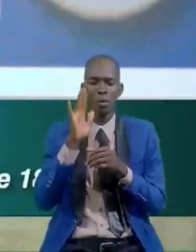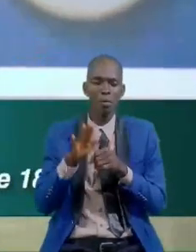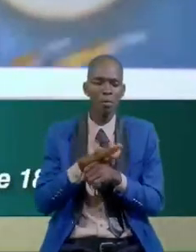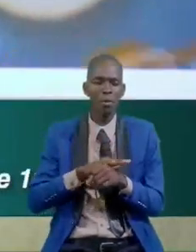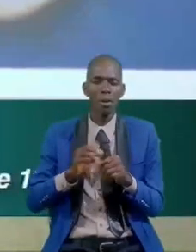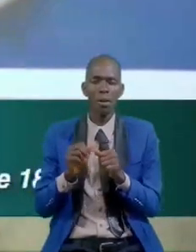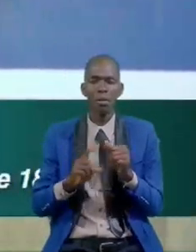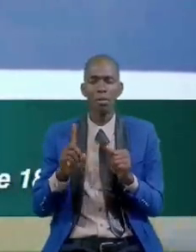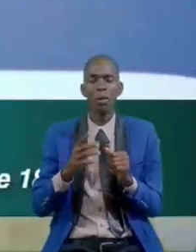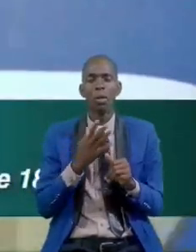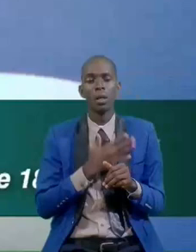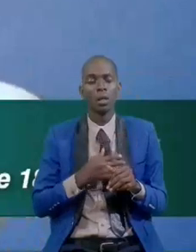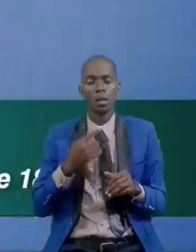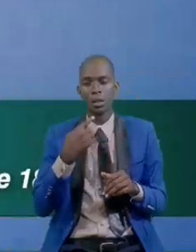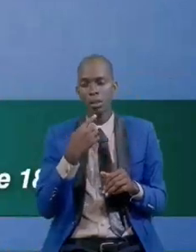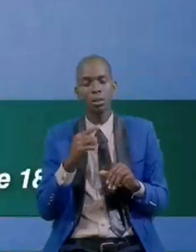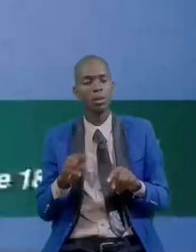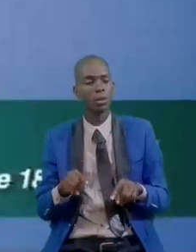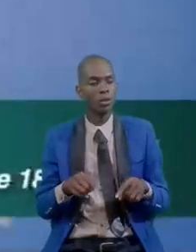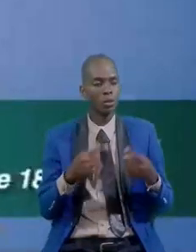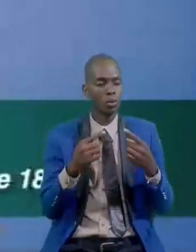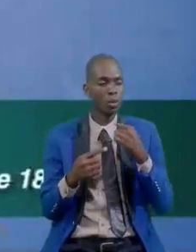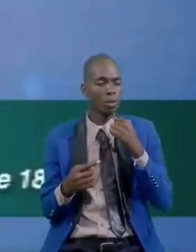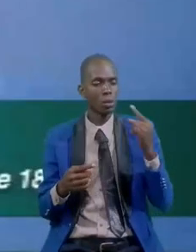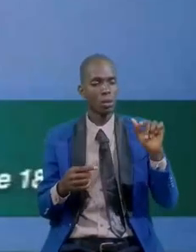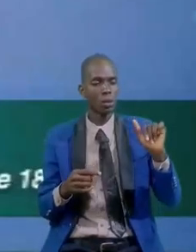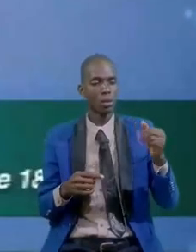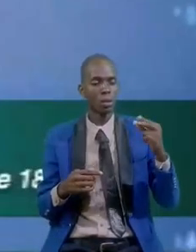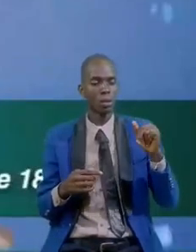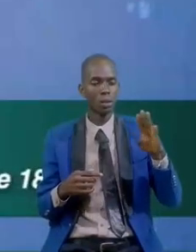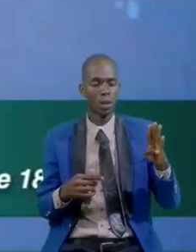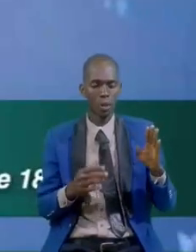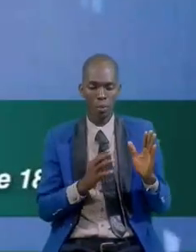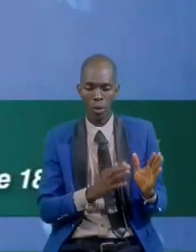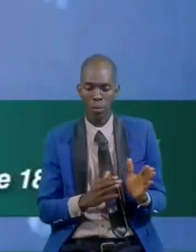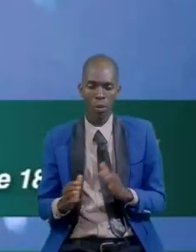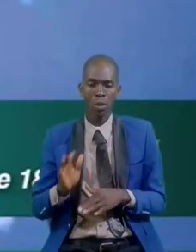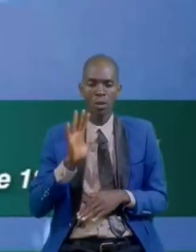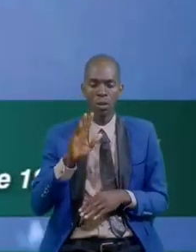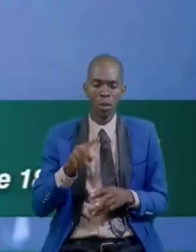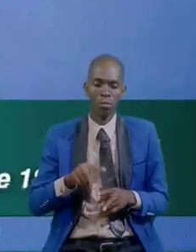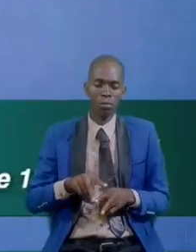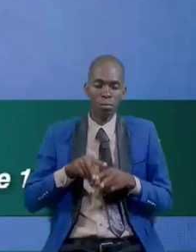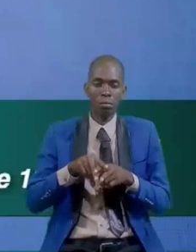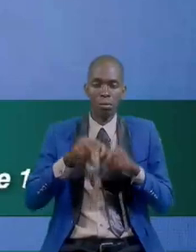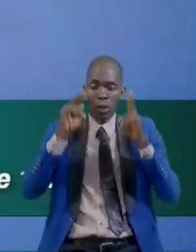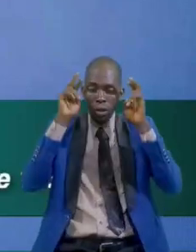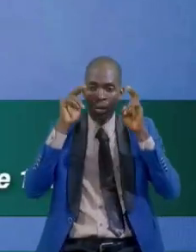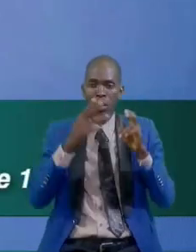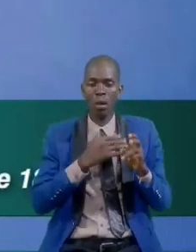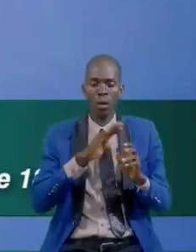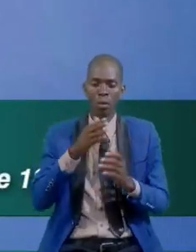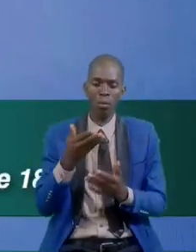dit, Élie dit, monte et dit à Achab, attelle et descends, afin que la